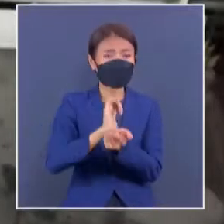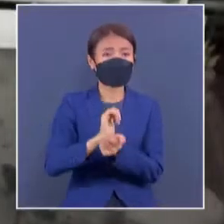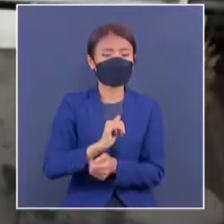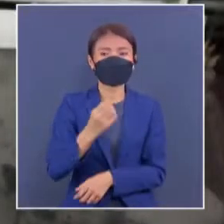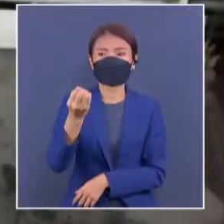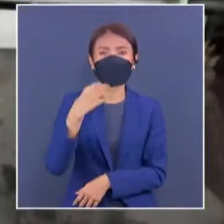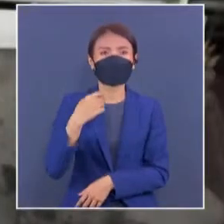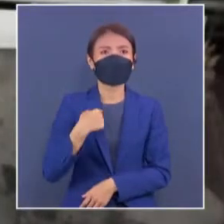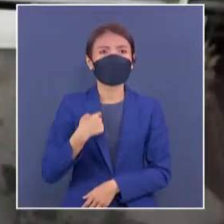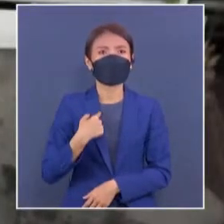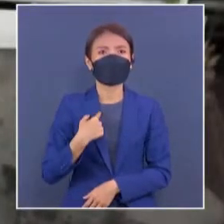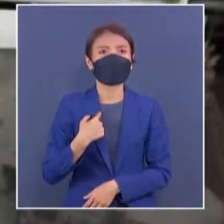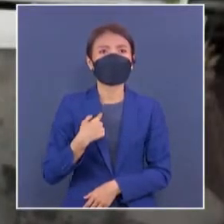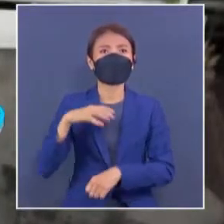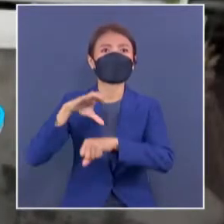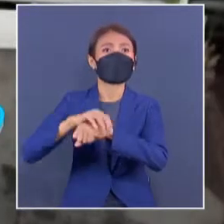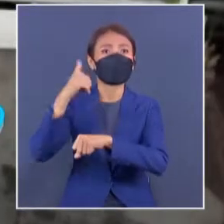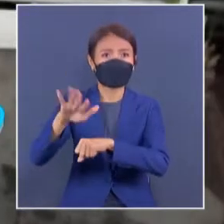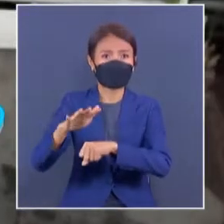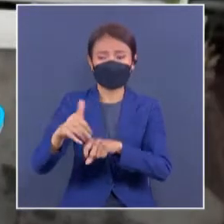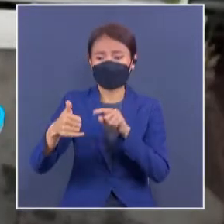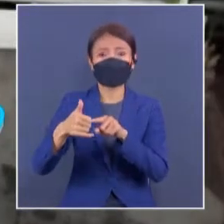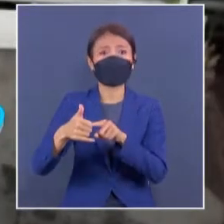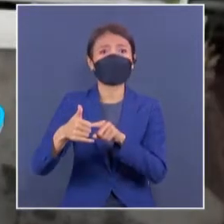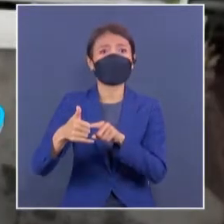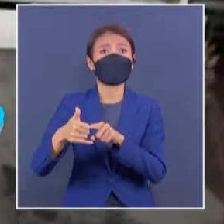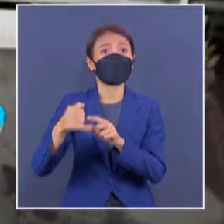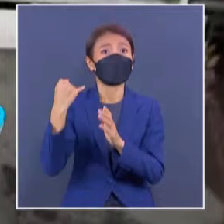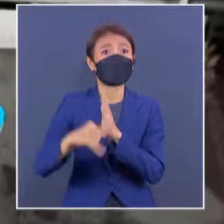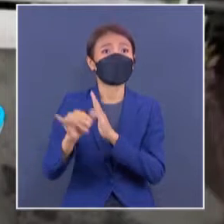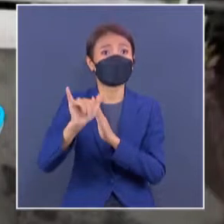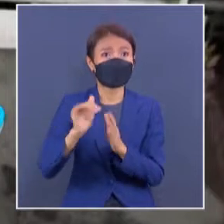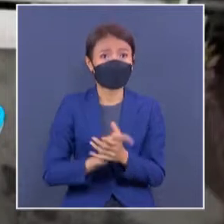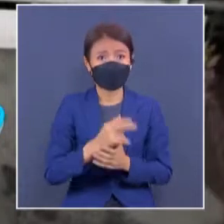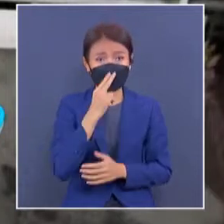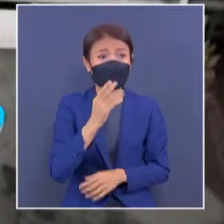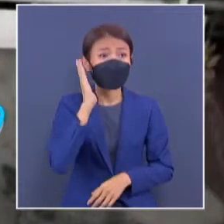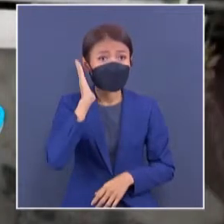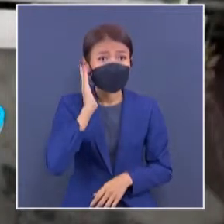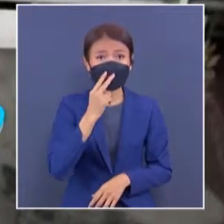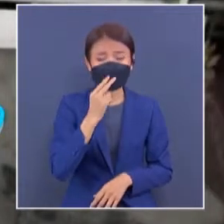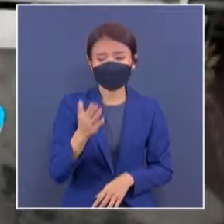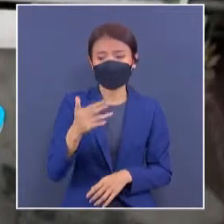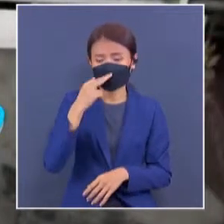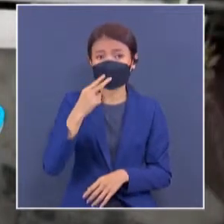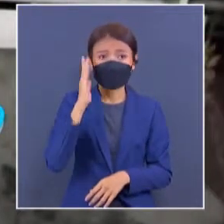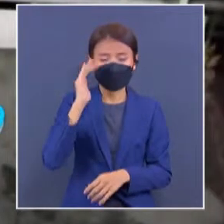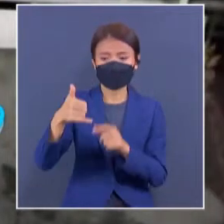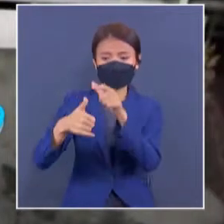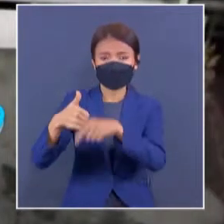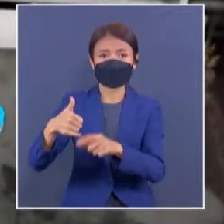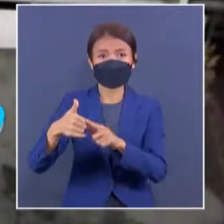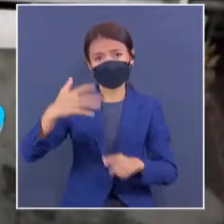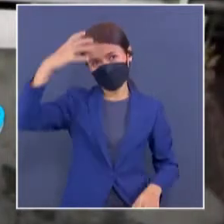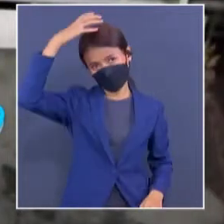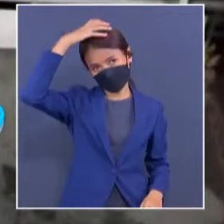คุณผู้ชมดูก่อนครับเนี่ยฮะคลิปจากกล้องวงจรปิดหน้าบ้านนะครับจะเห็นภาพชายวัยกลางคนคนนี้ครับแต่งชุดคาวบ